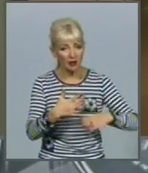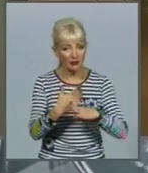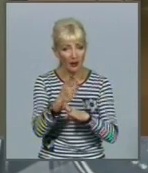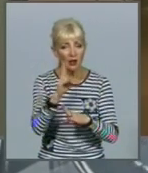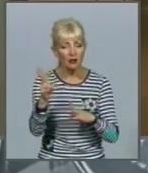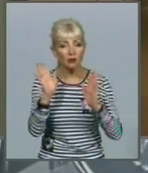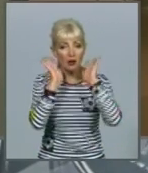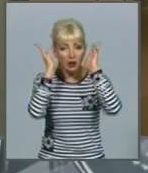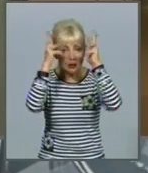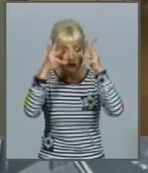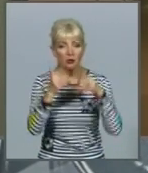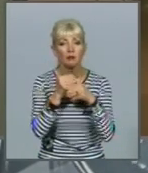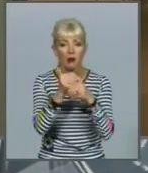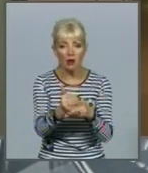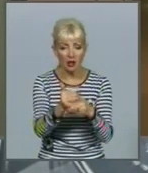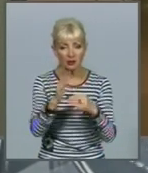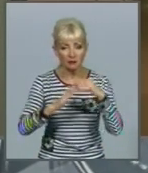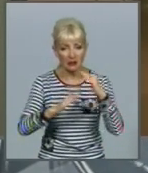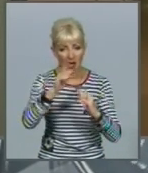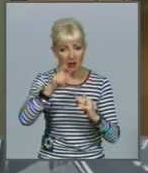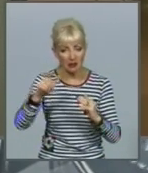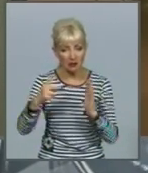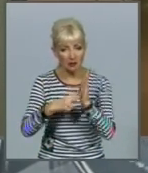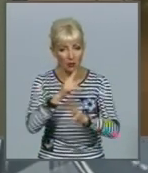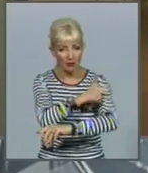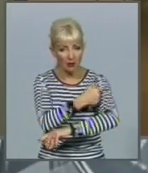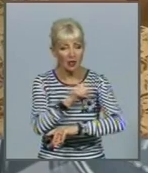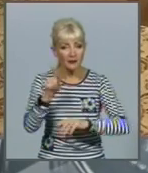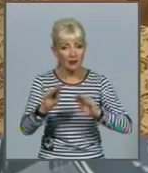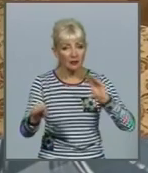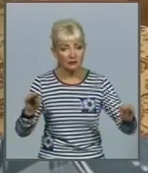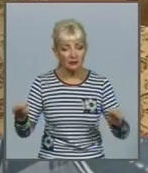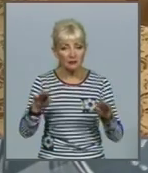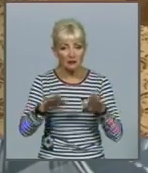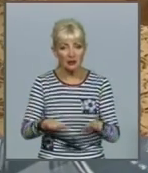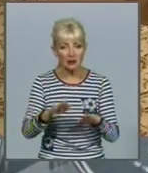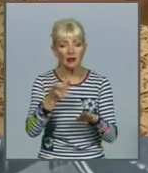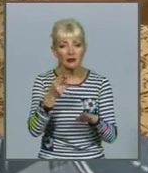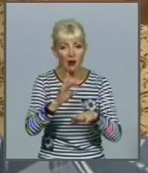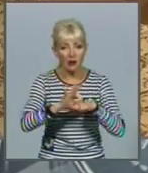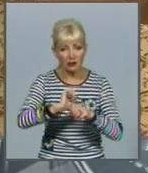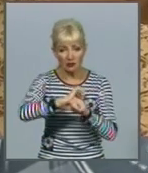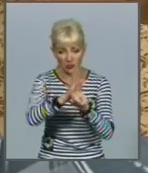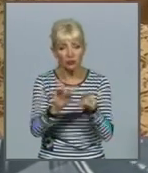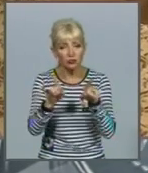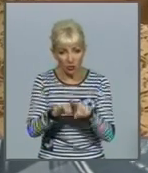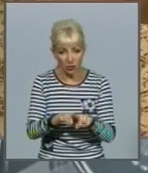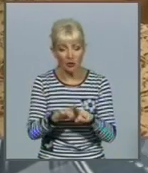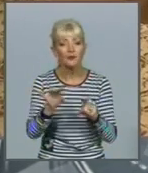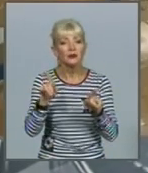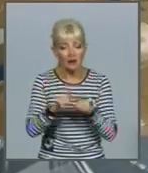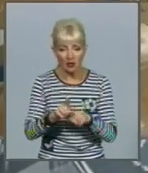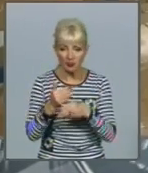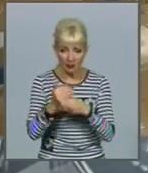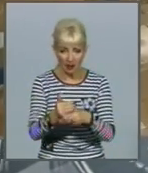допомагають фахівці 7-ї лікарні. Там навіть обладнані місця для хворих на коронавірус. Так само стоїть на варті медичної допомоги хворим на інфаркти